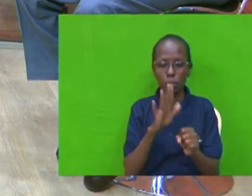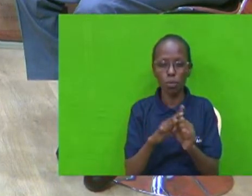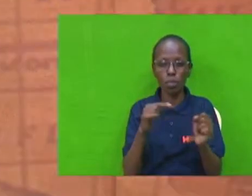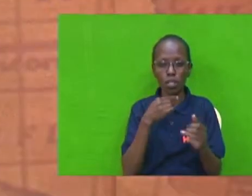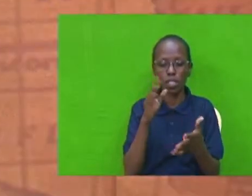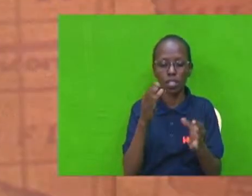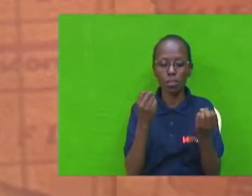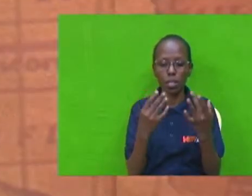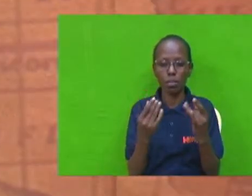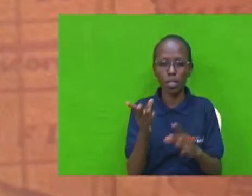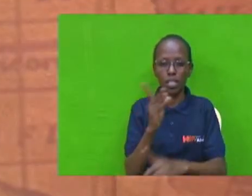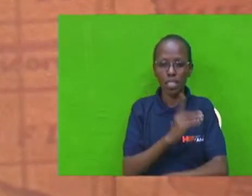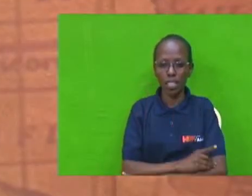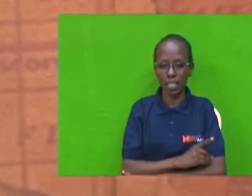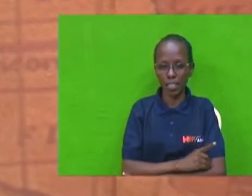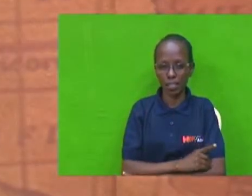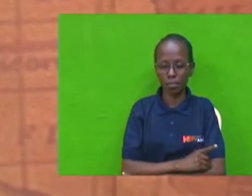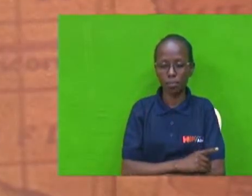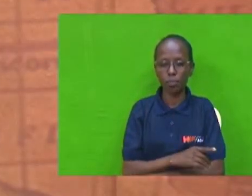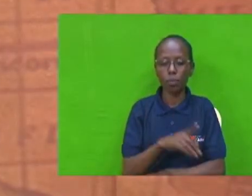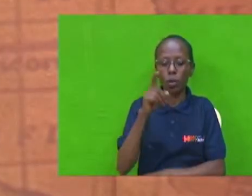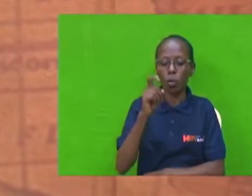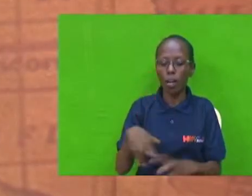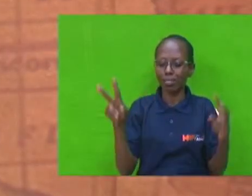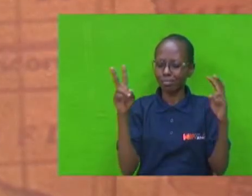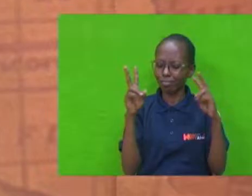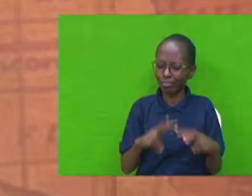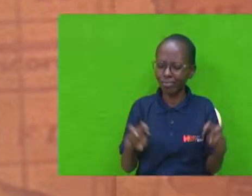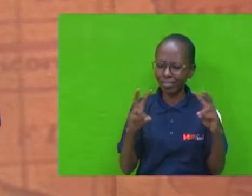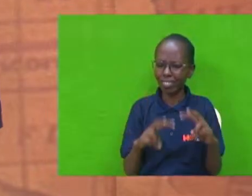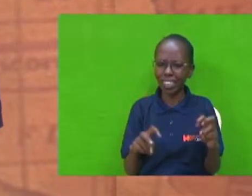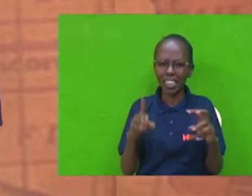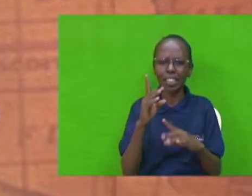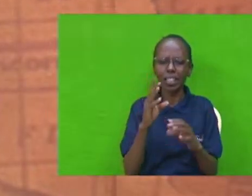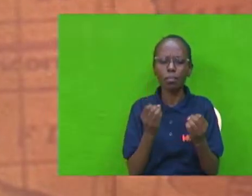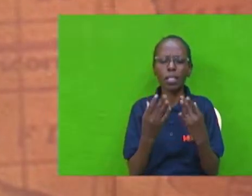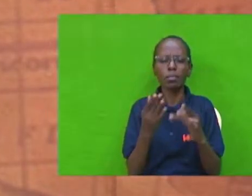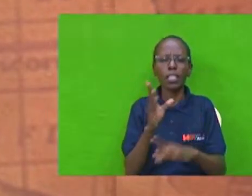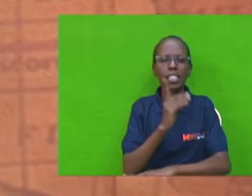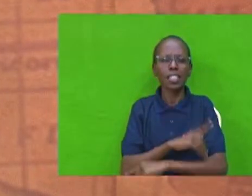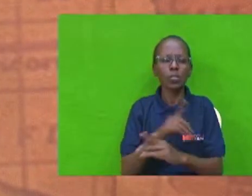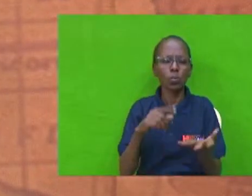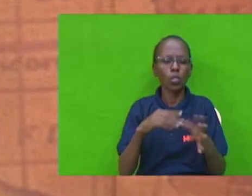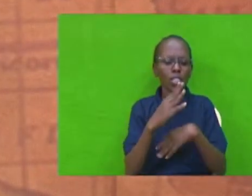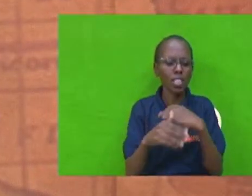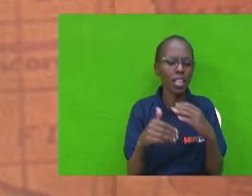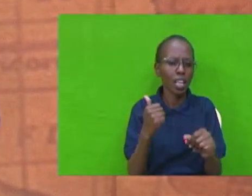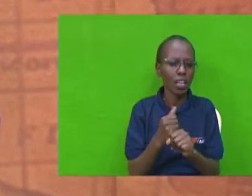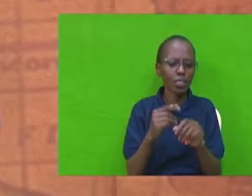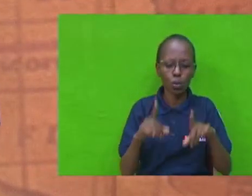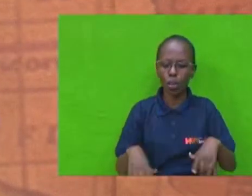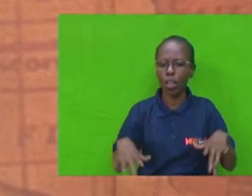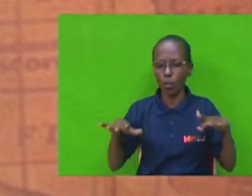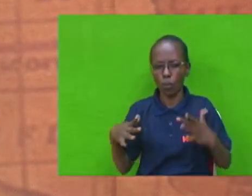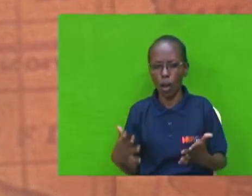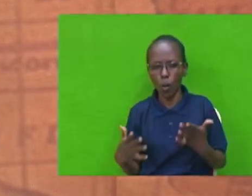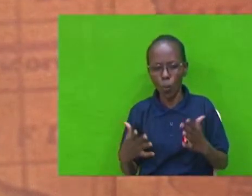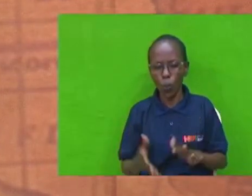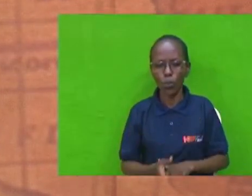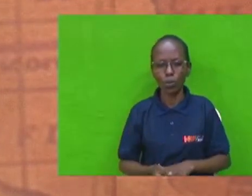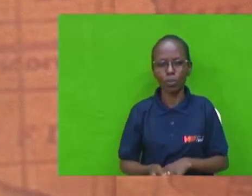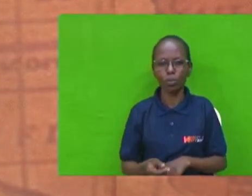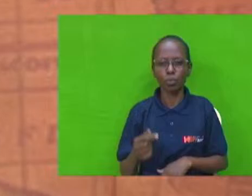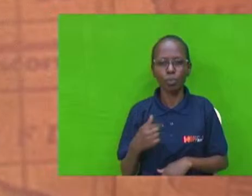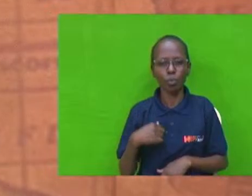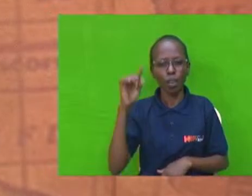nyingi, lazima tuchunguze siku miaka. Nyingi maana yake nini? Ni miaka ama ni maisha aina gani? Nafikiri